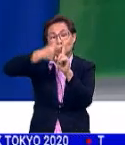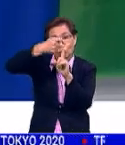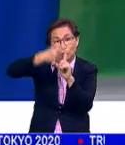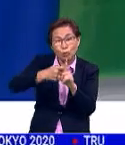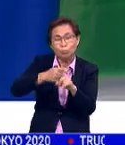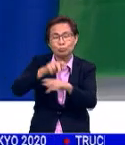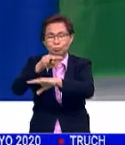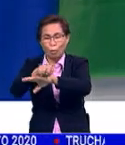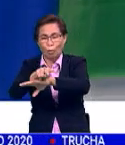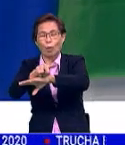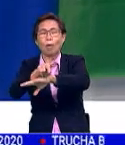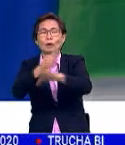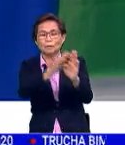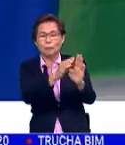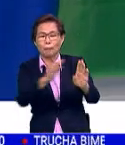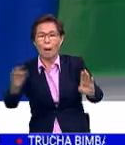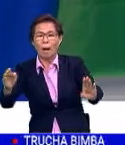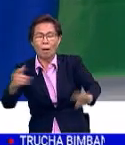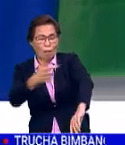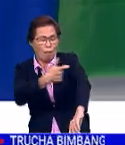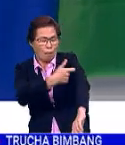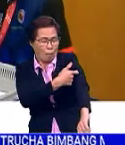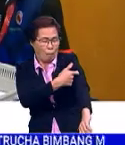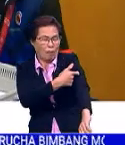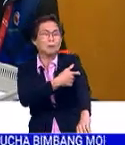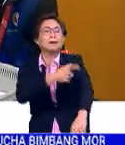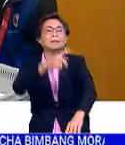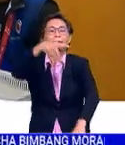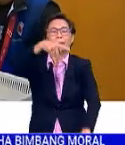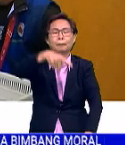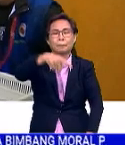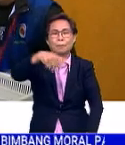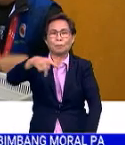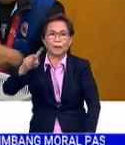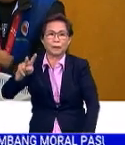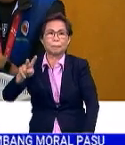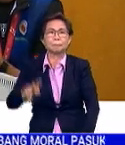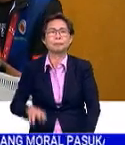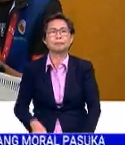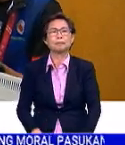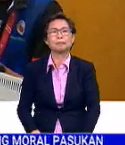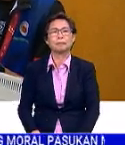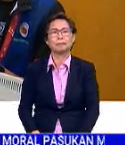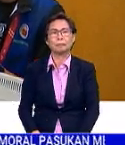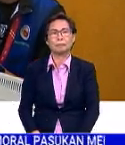sepanjang penerimaan suntikan vaksin di Pusat Pemberian Vaksin PPV.